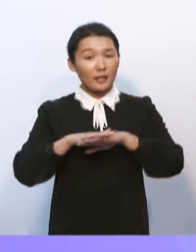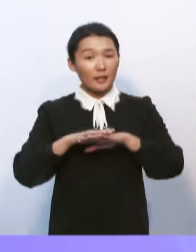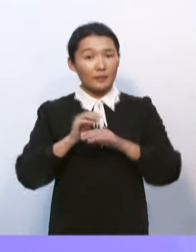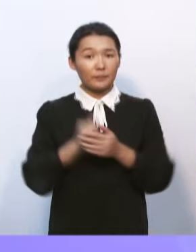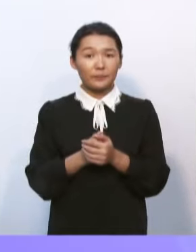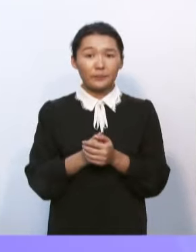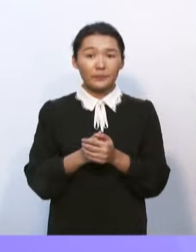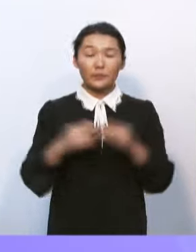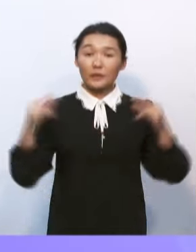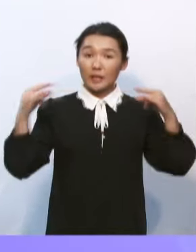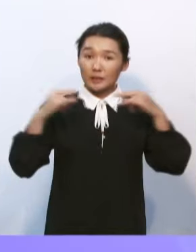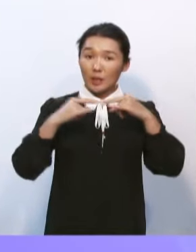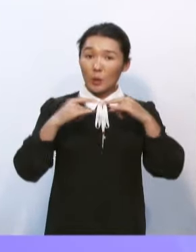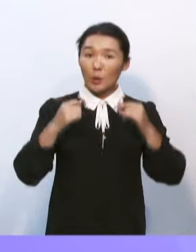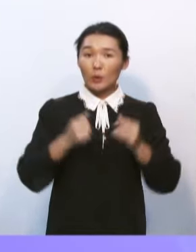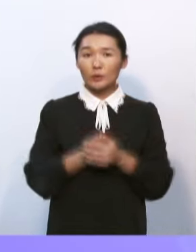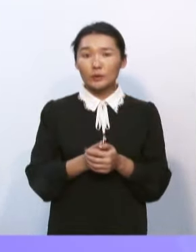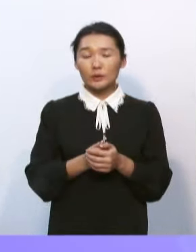дастаркон,